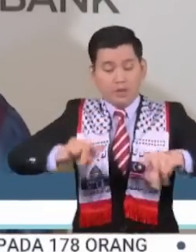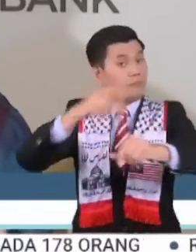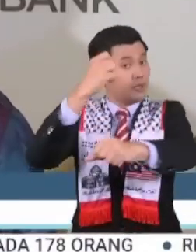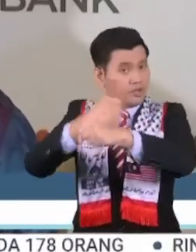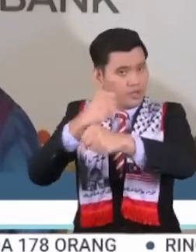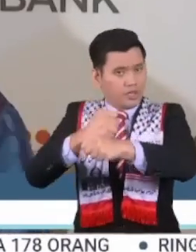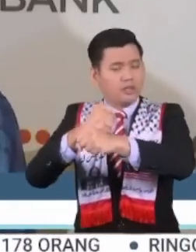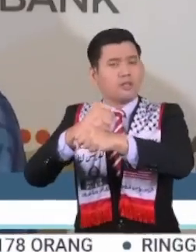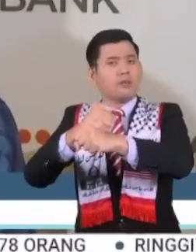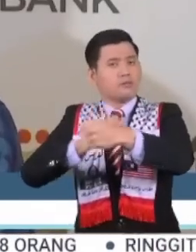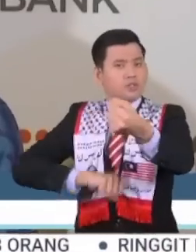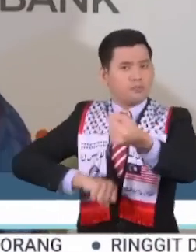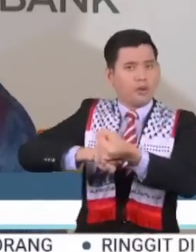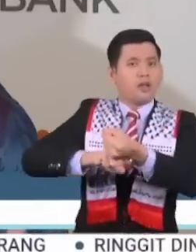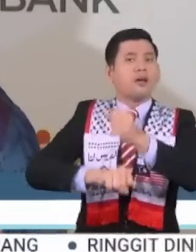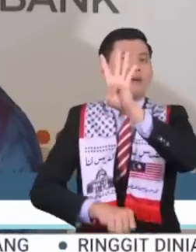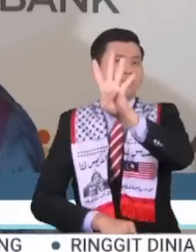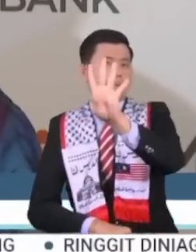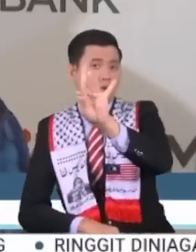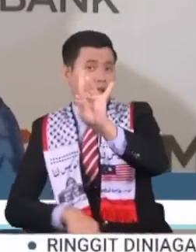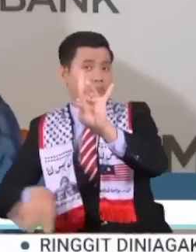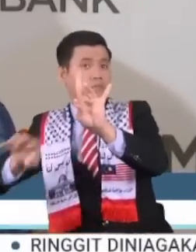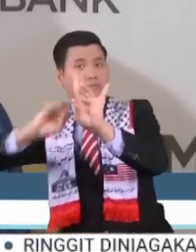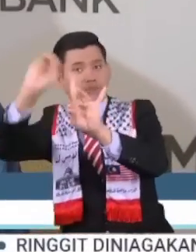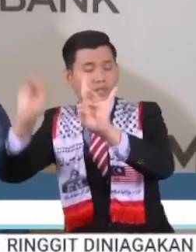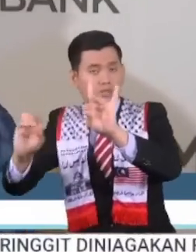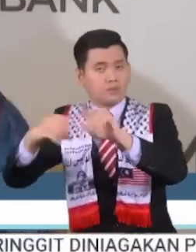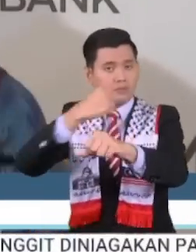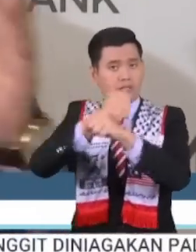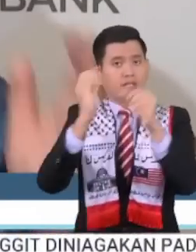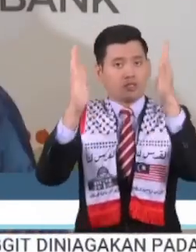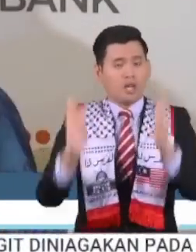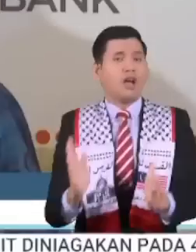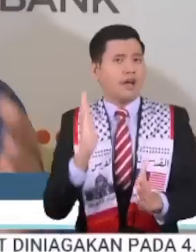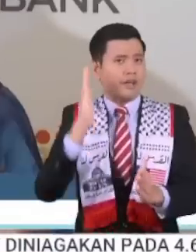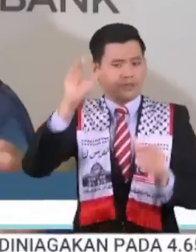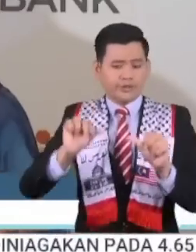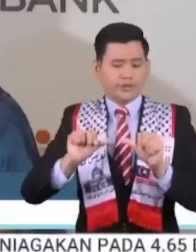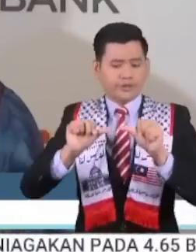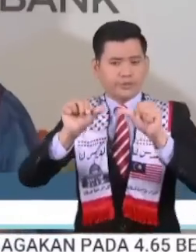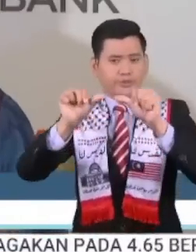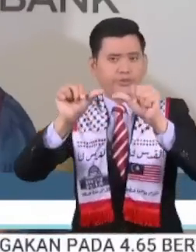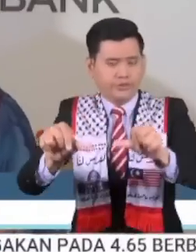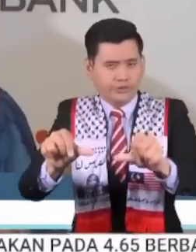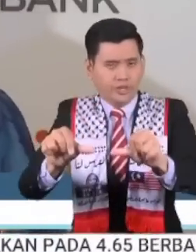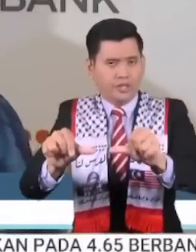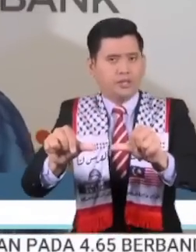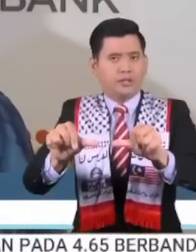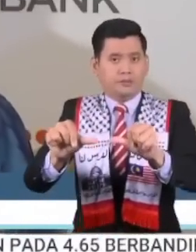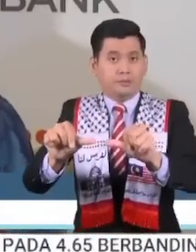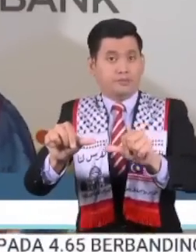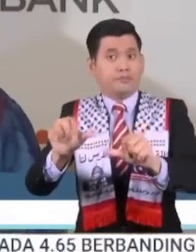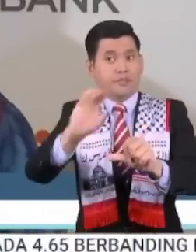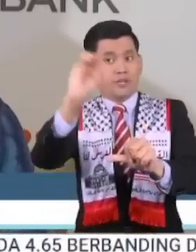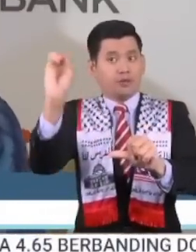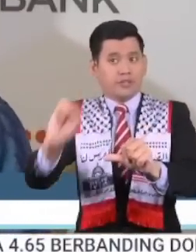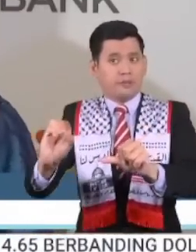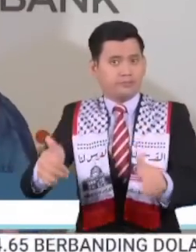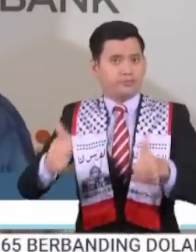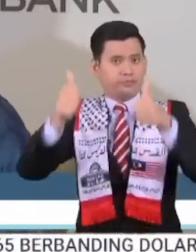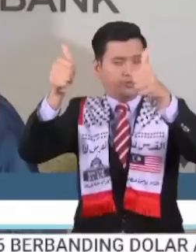menyumbang 48% sektor tenaga kerja di negara kita akan terus berada pada peratusan